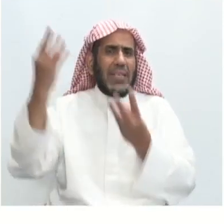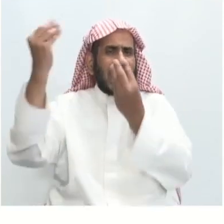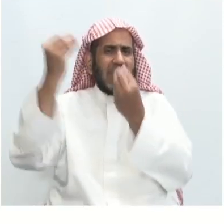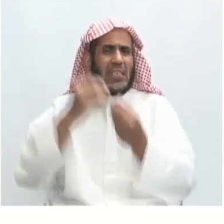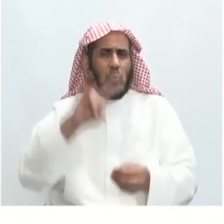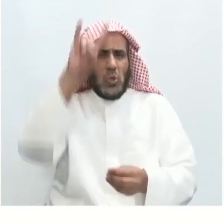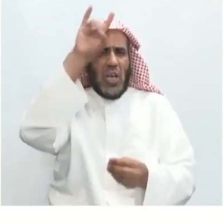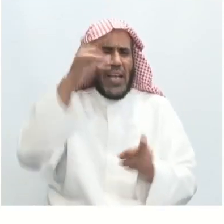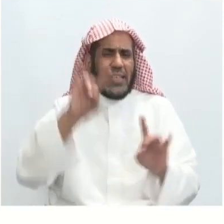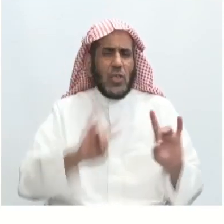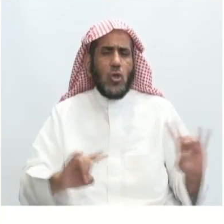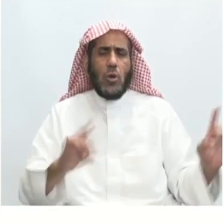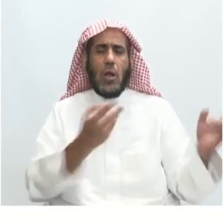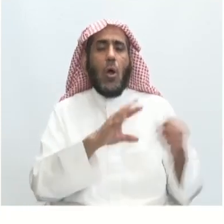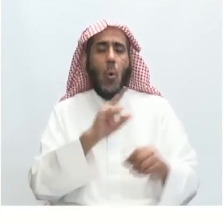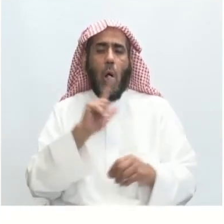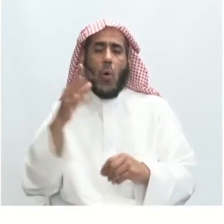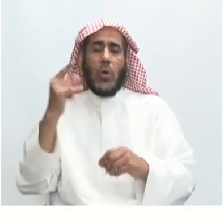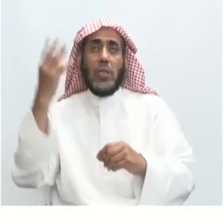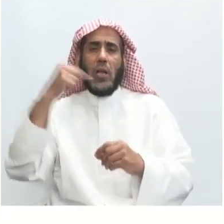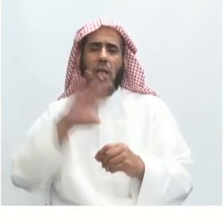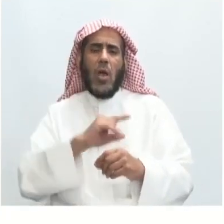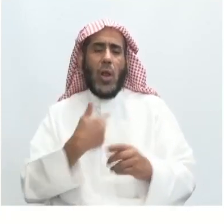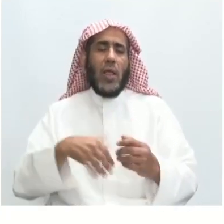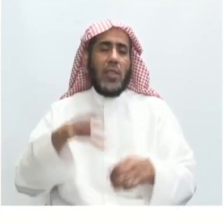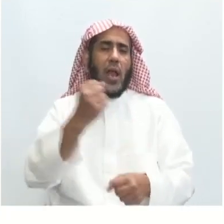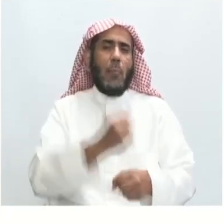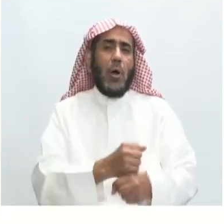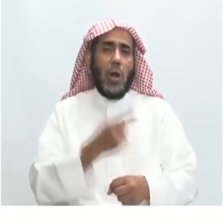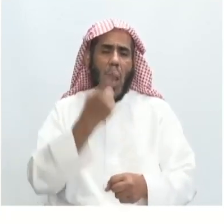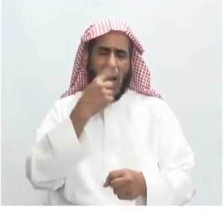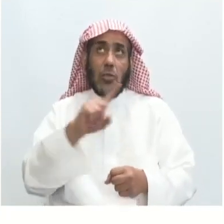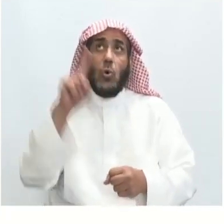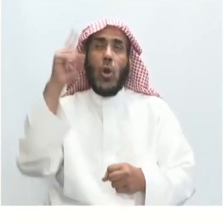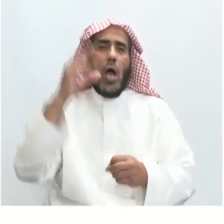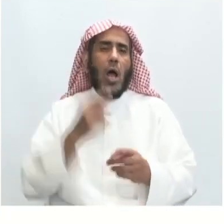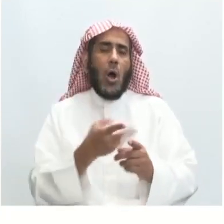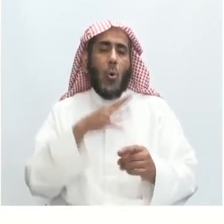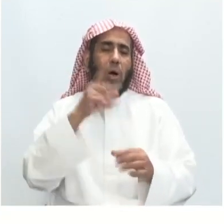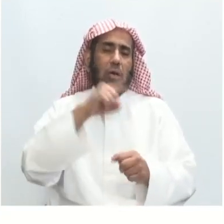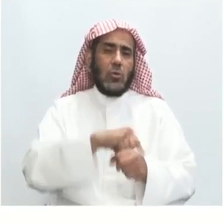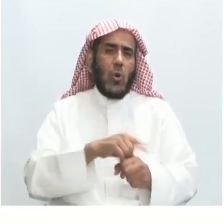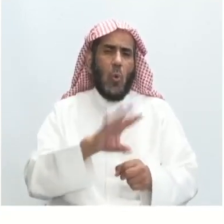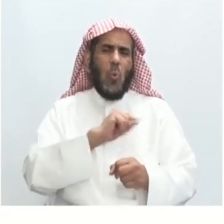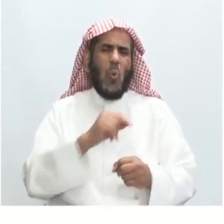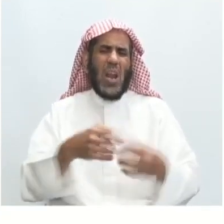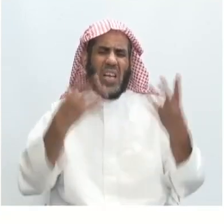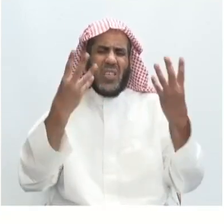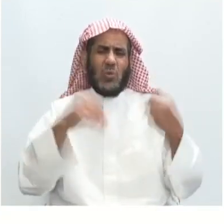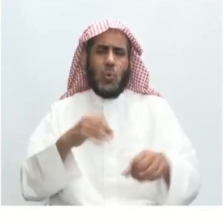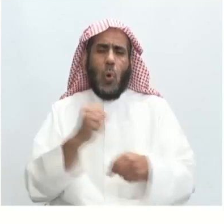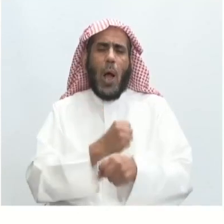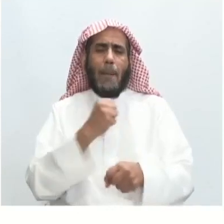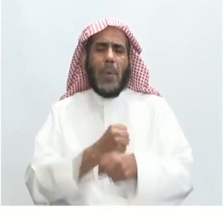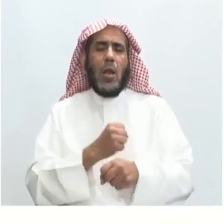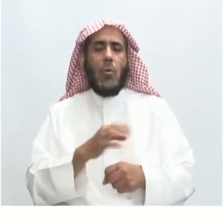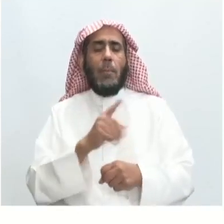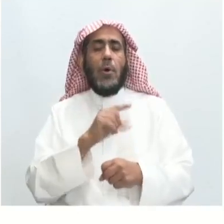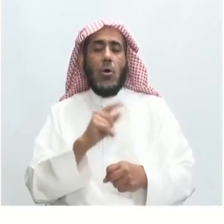الشياطين وايضا قوله تعالى يا ايها الذين امنوا اطيعوا الله واطيعوا الرسول ولا تبطلوا اعمالكم